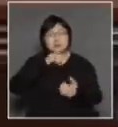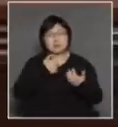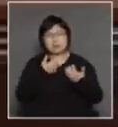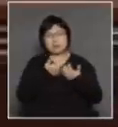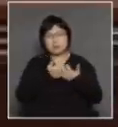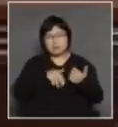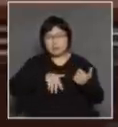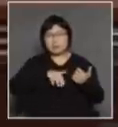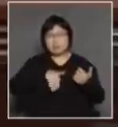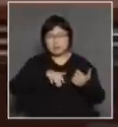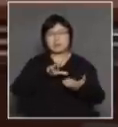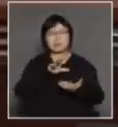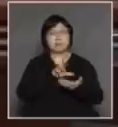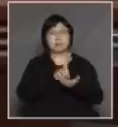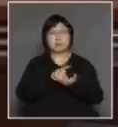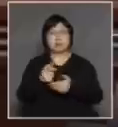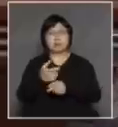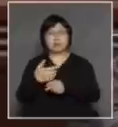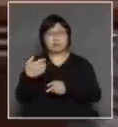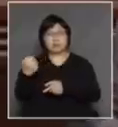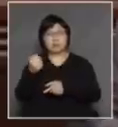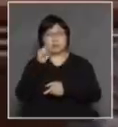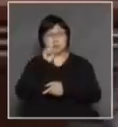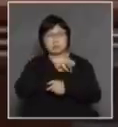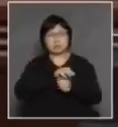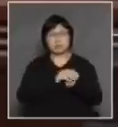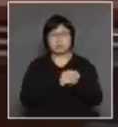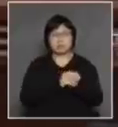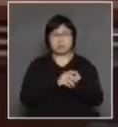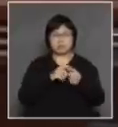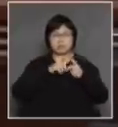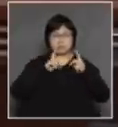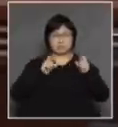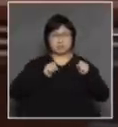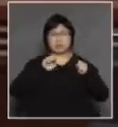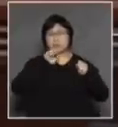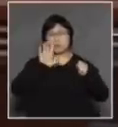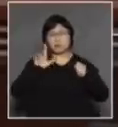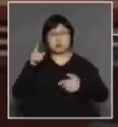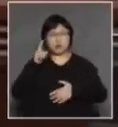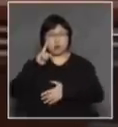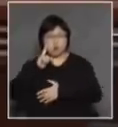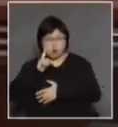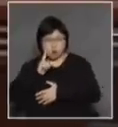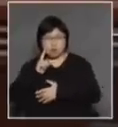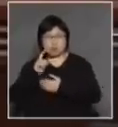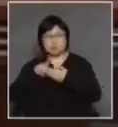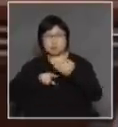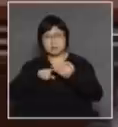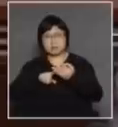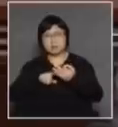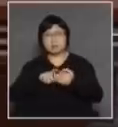但是如果每一屆司長，我不是只是說、曾司長，我都說唐司長，每一